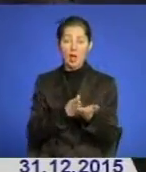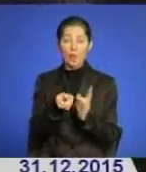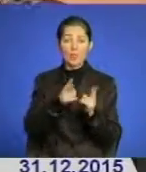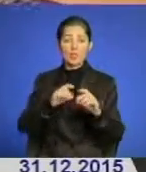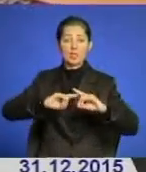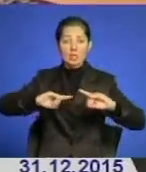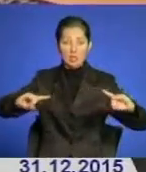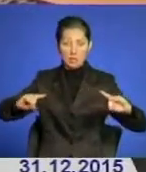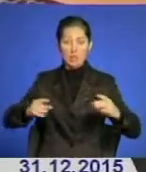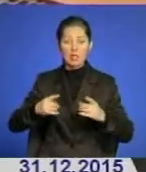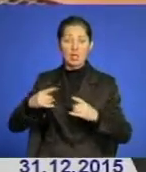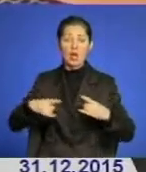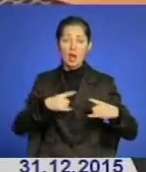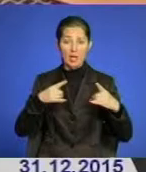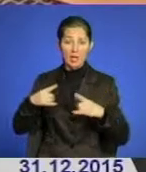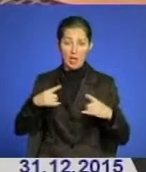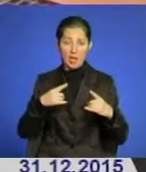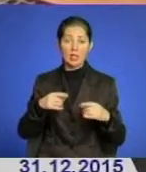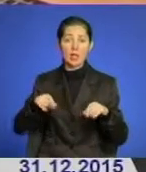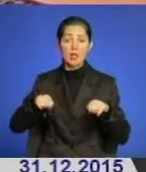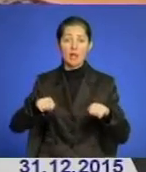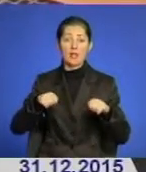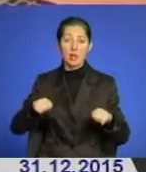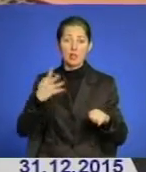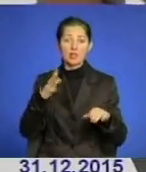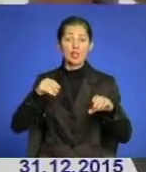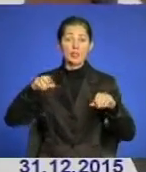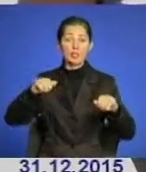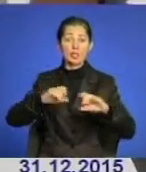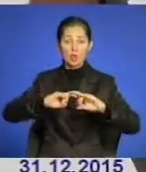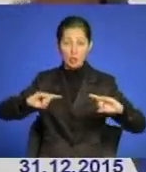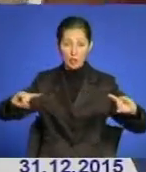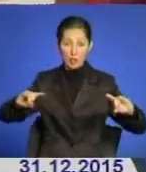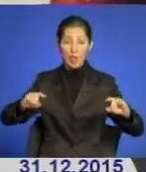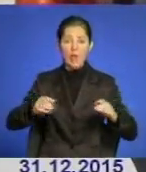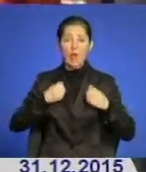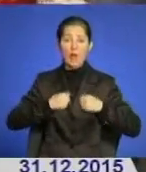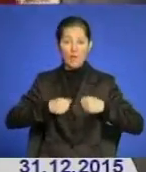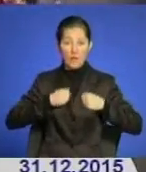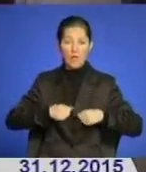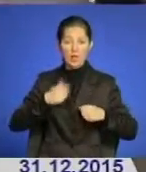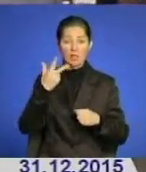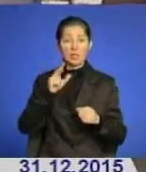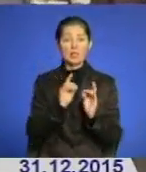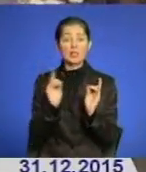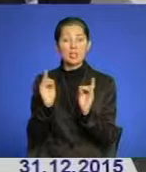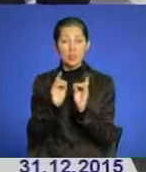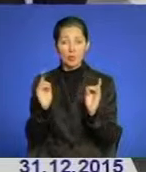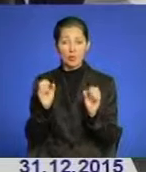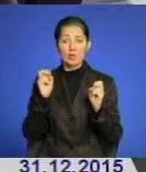каталка, 4 масажних столи, гідромасажна ванна, 30 багатофункціональних ліжок, спеціальні медичні